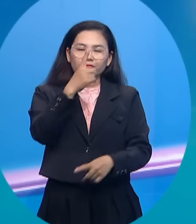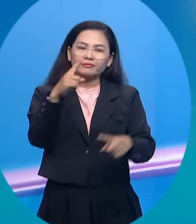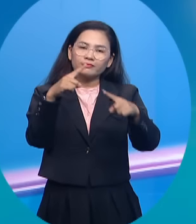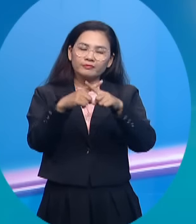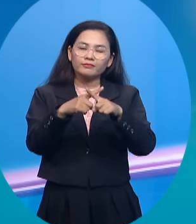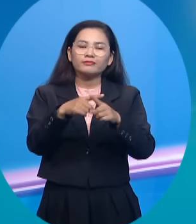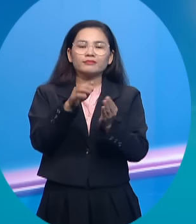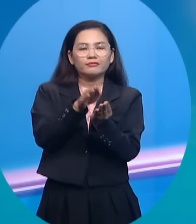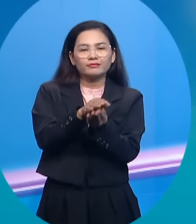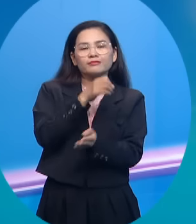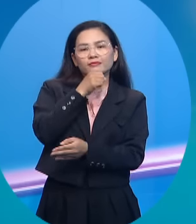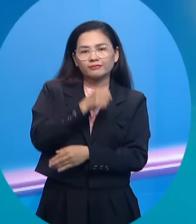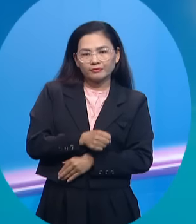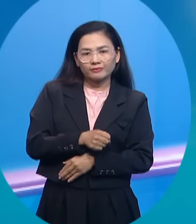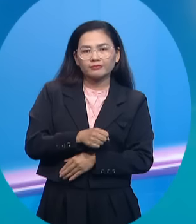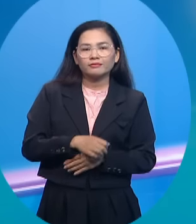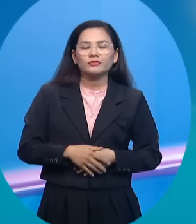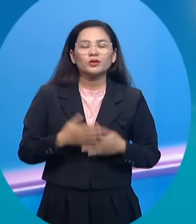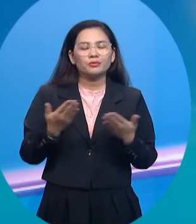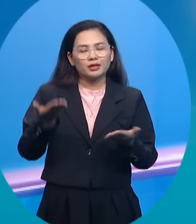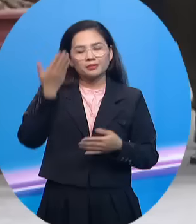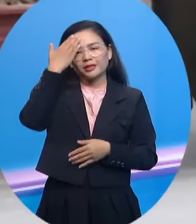năm 2024.